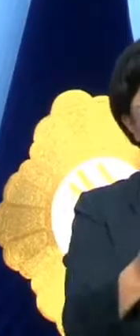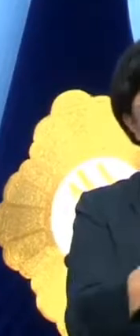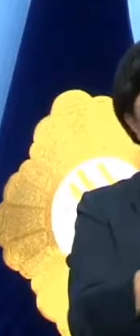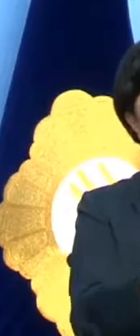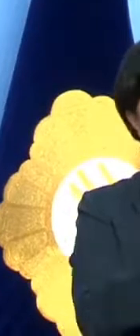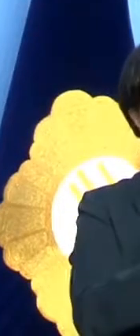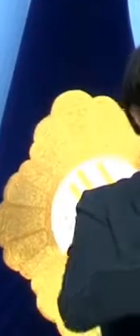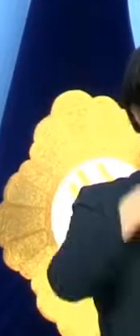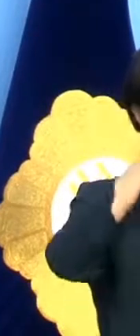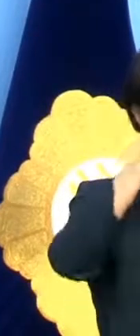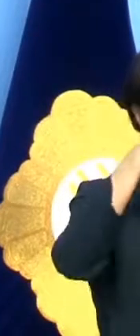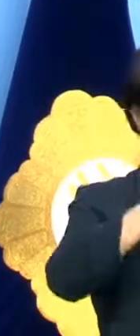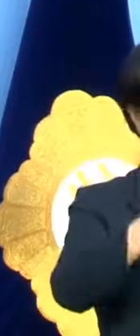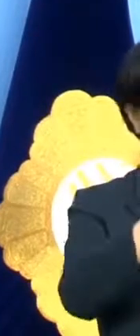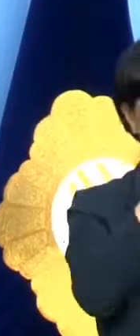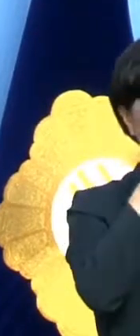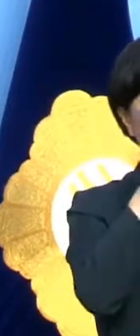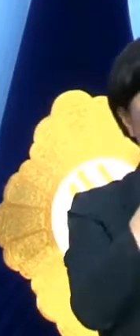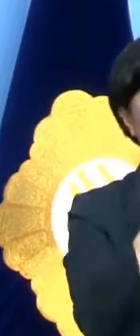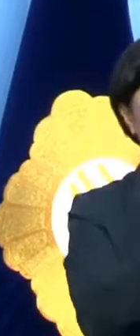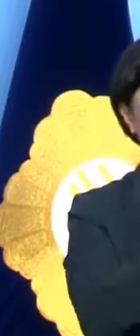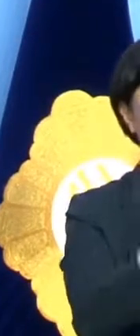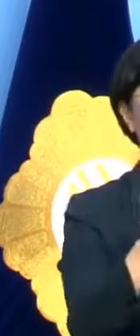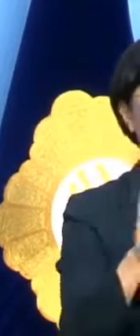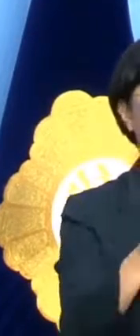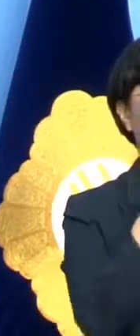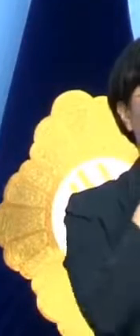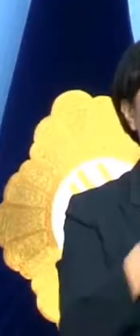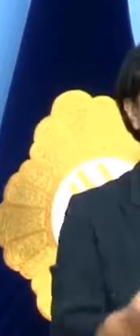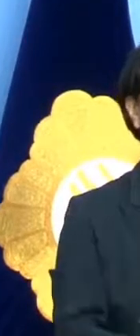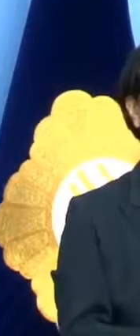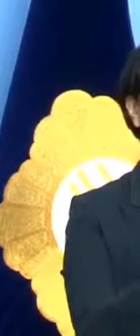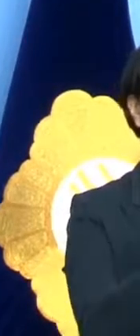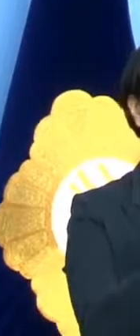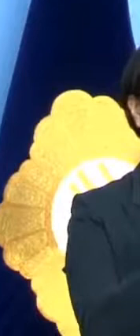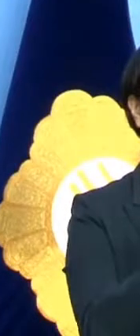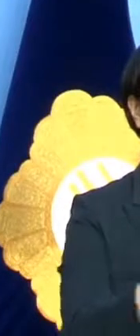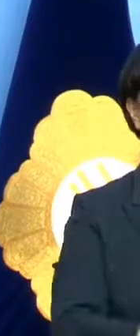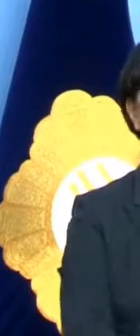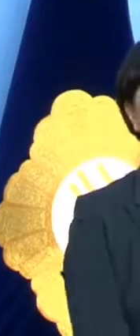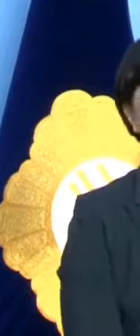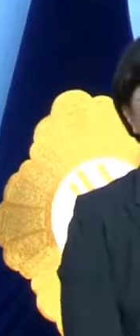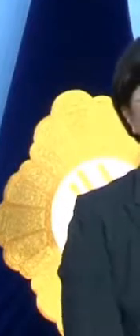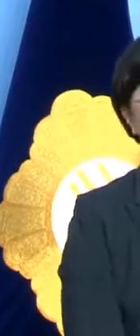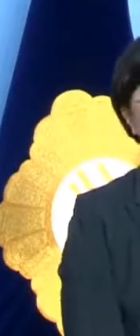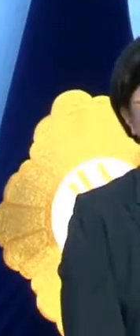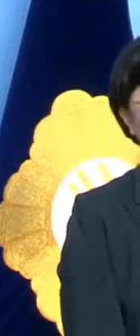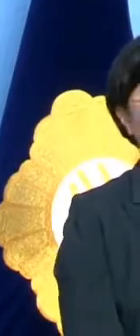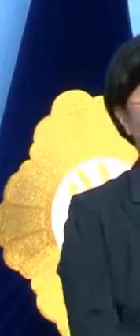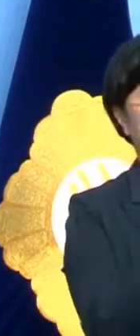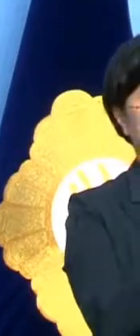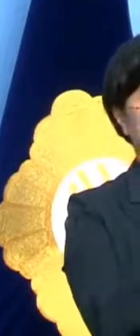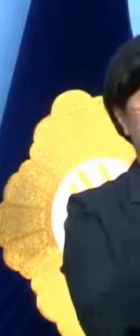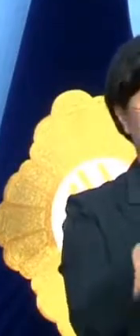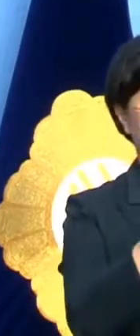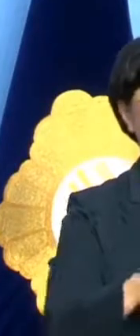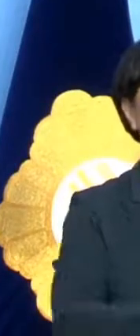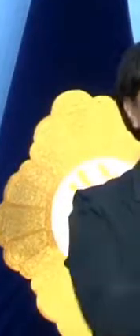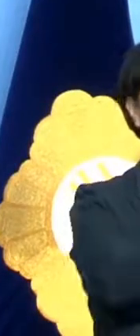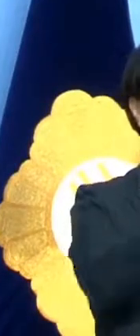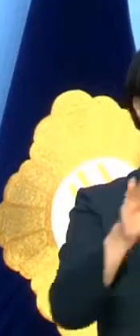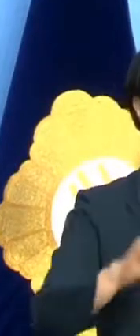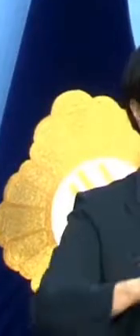기습적인 폭우로 이번 금 피해까지 발생을 했습니다 이로 인한 우리